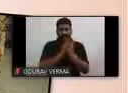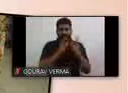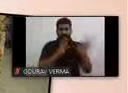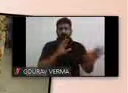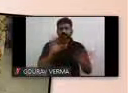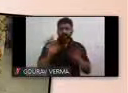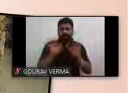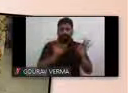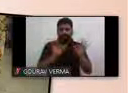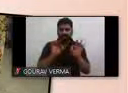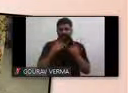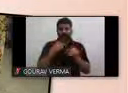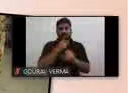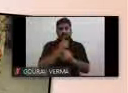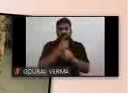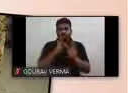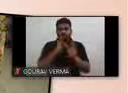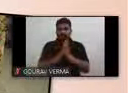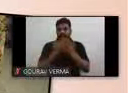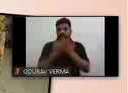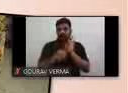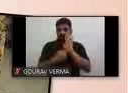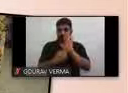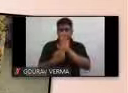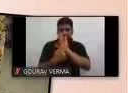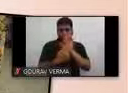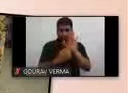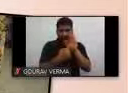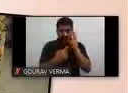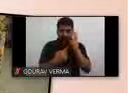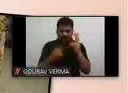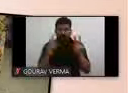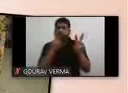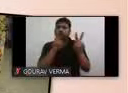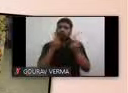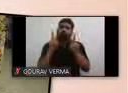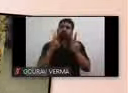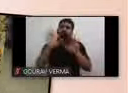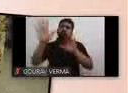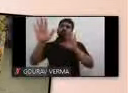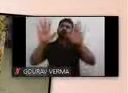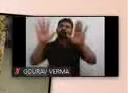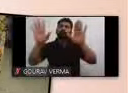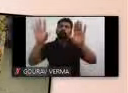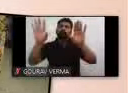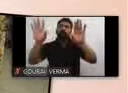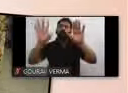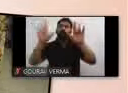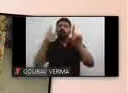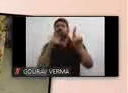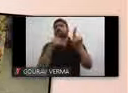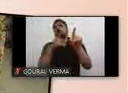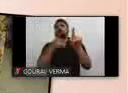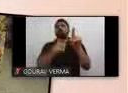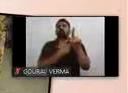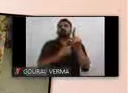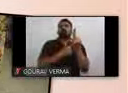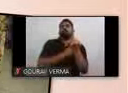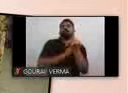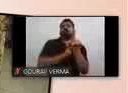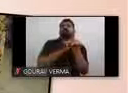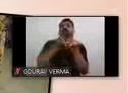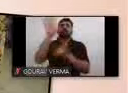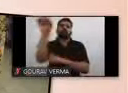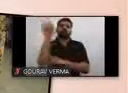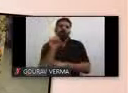If the teacher showed two books, she will put her hand on the book which the story. लेकिन recording तुम्हारे वहाँ locally होगा.